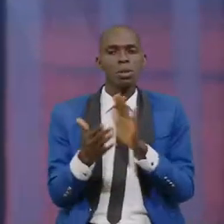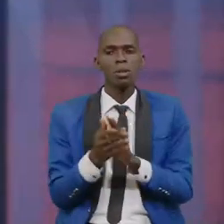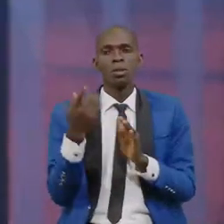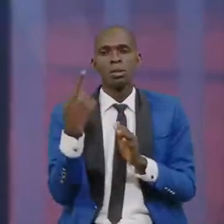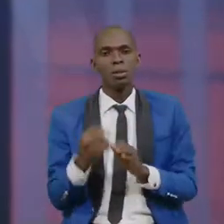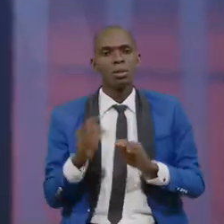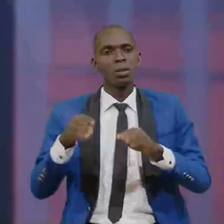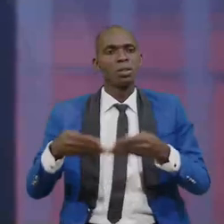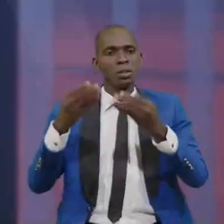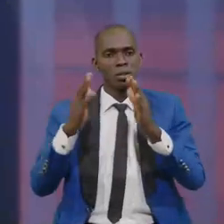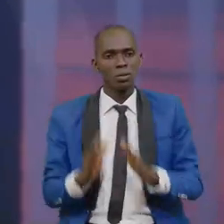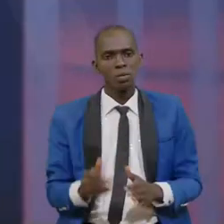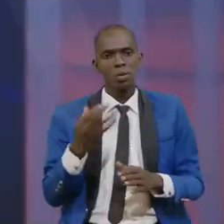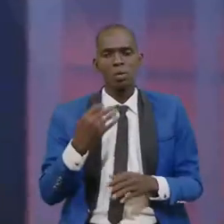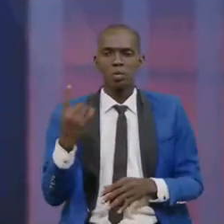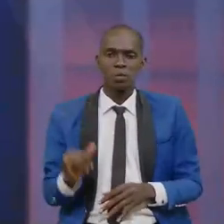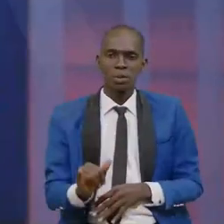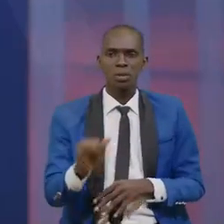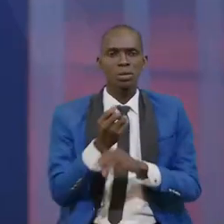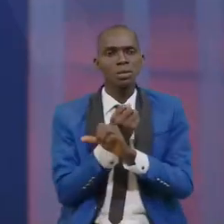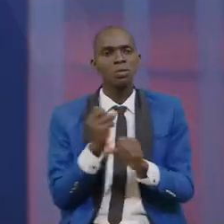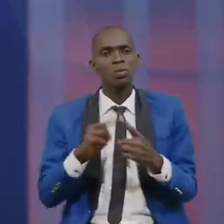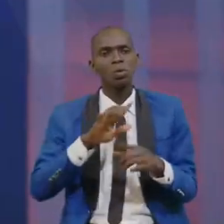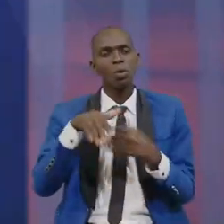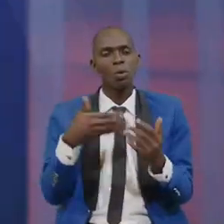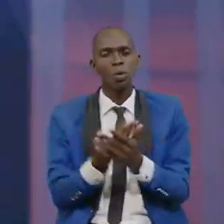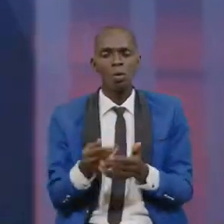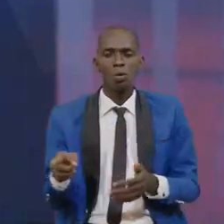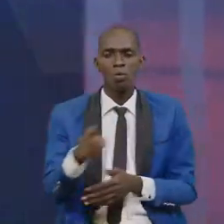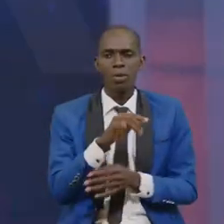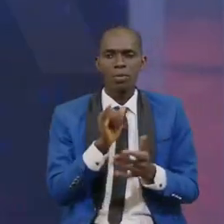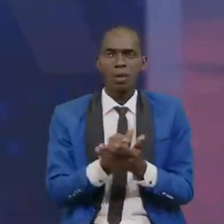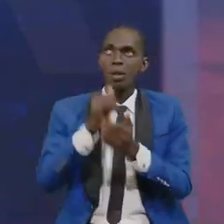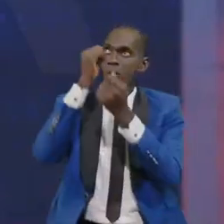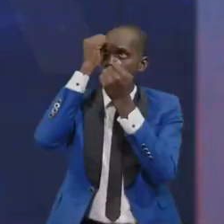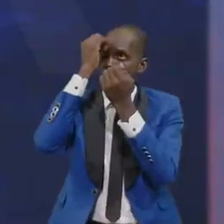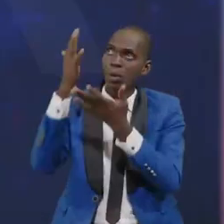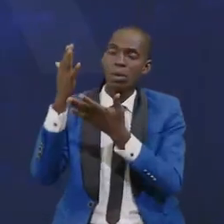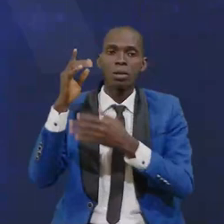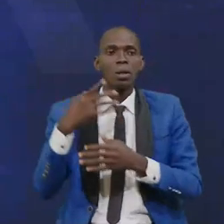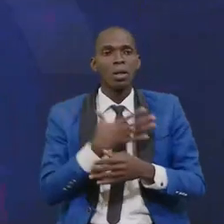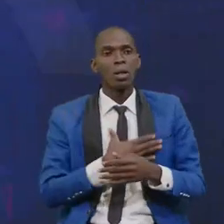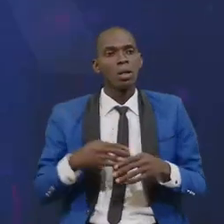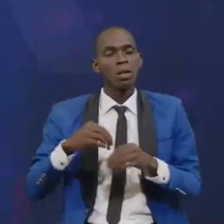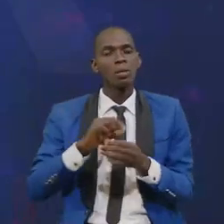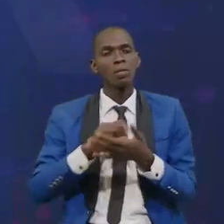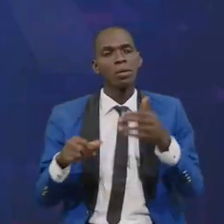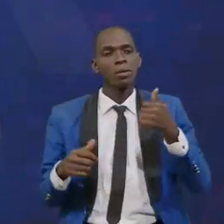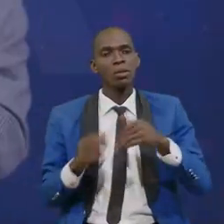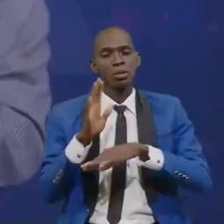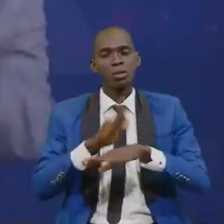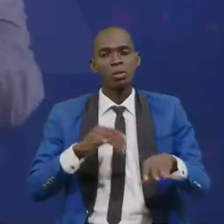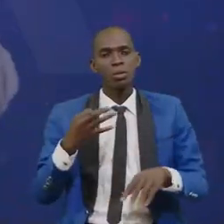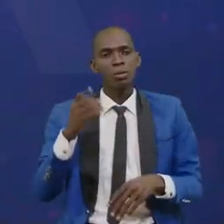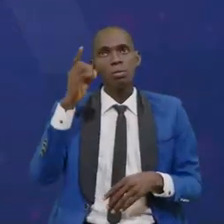éternel pour tous ceux qui lui obéissent. Dans le verset 10, Dieu l'ayant